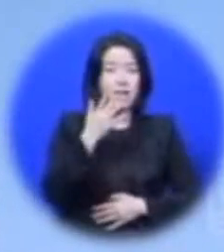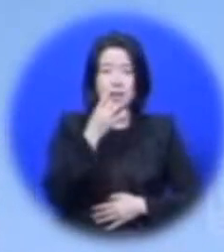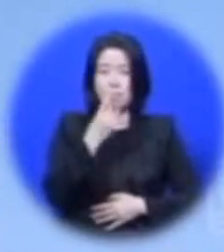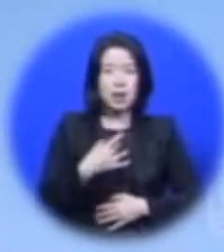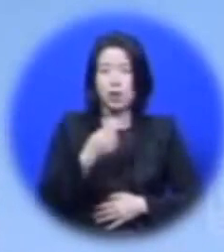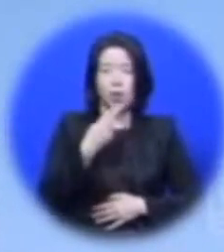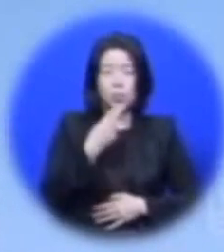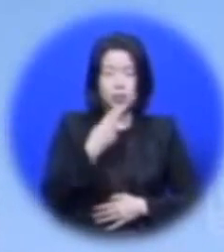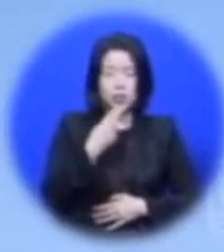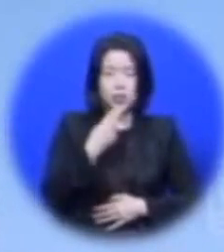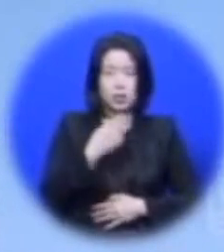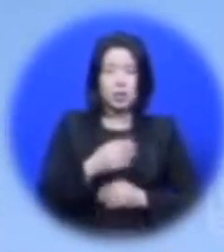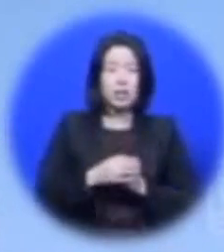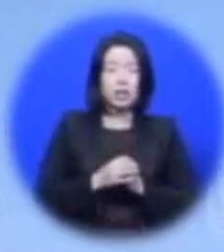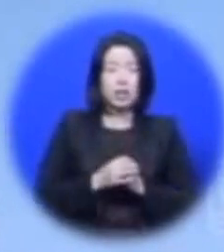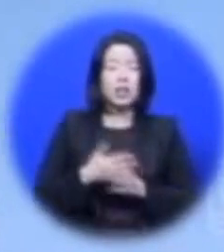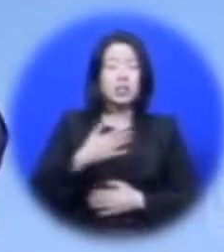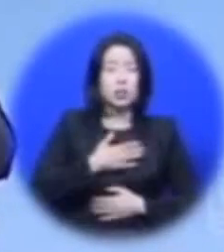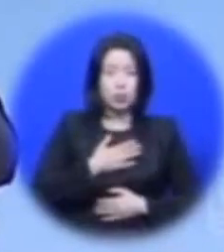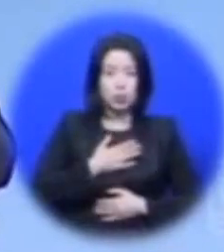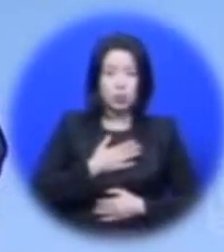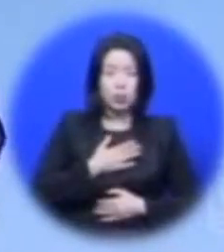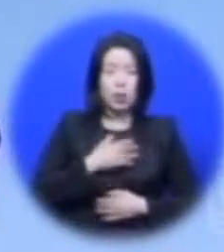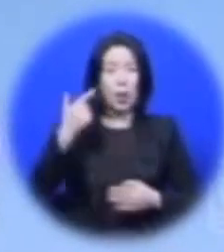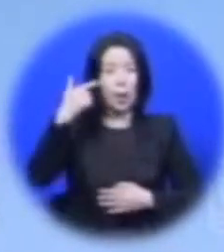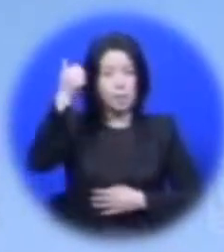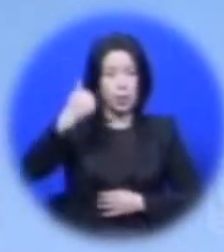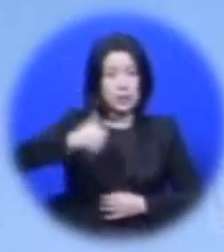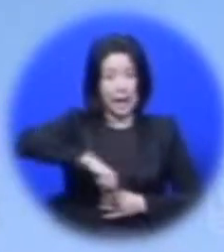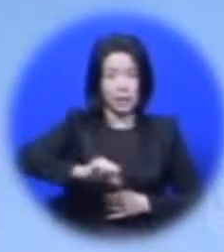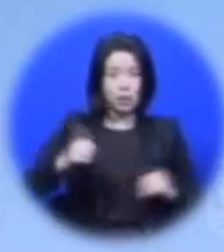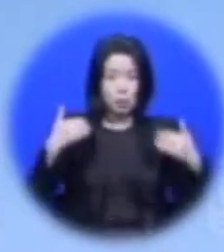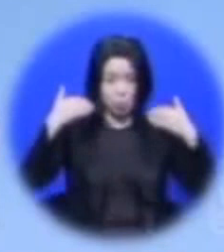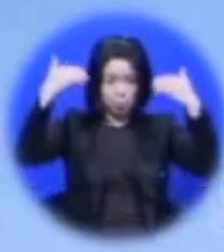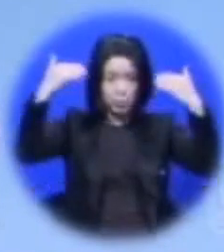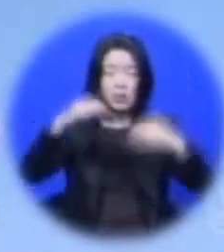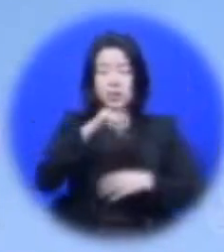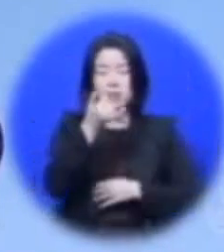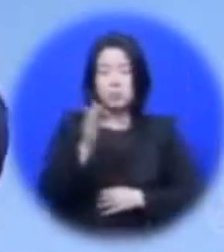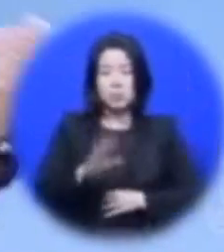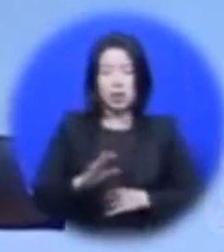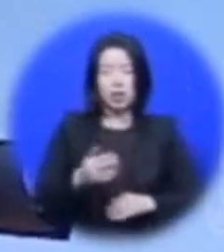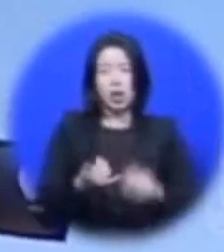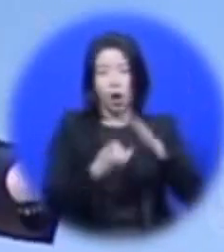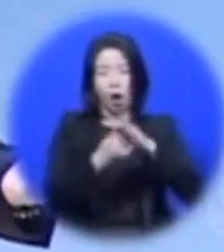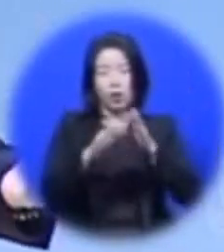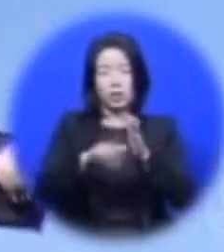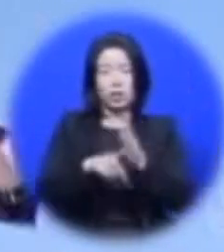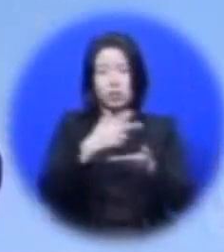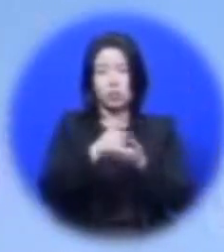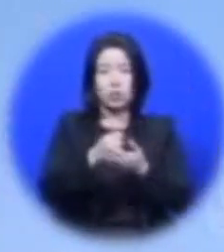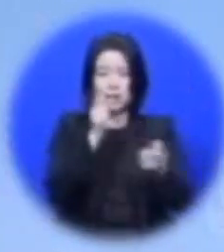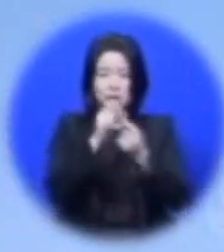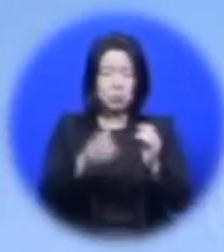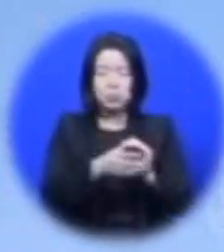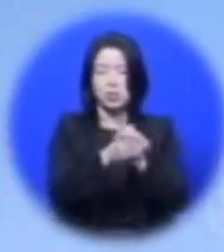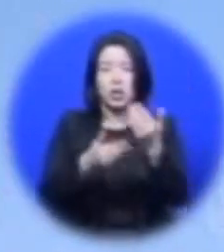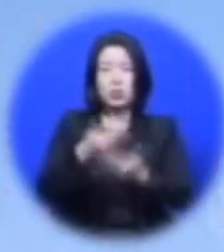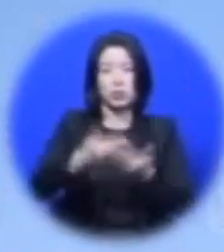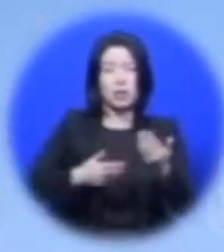없어요. 저는 목사의 아들로 자랐지만 어릴 때는 주님과의 친밀한 교제를